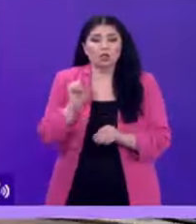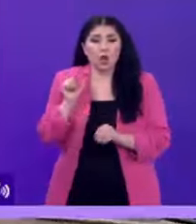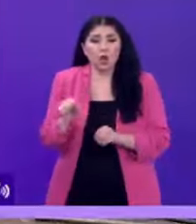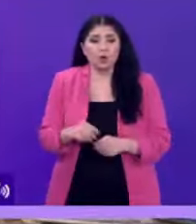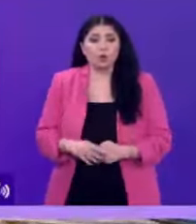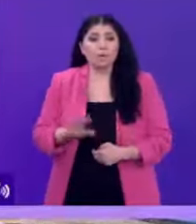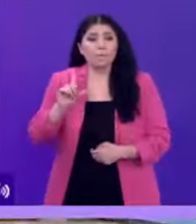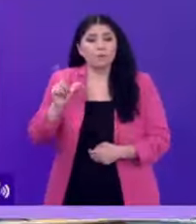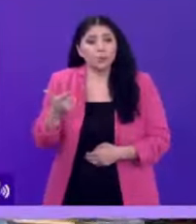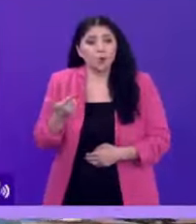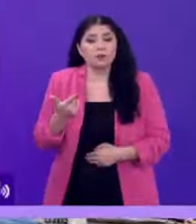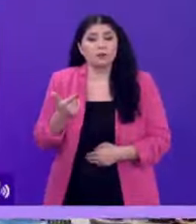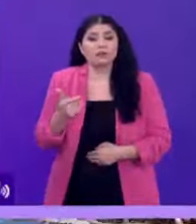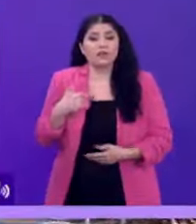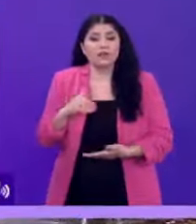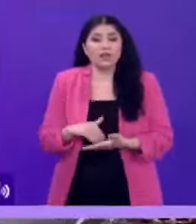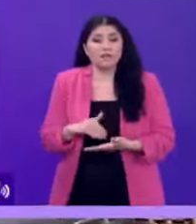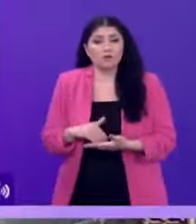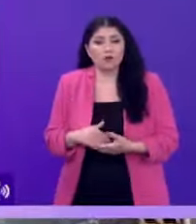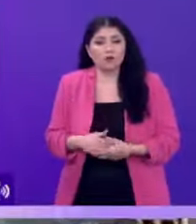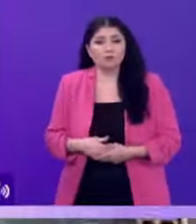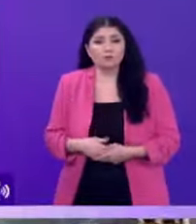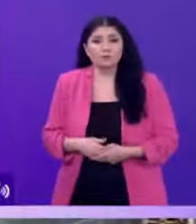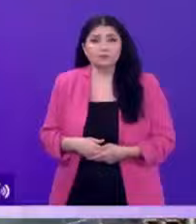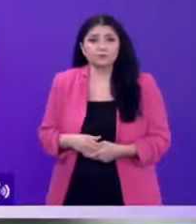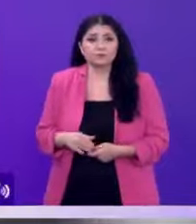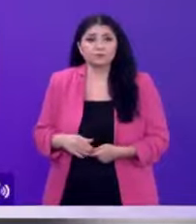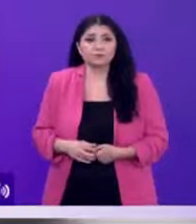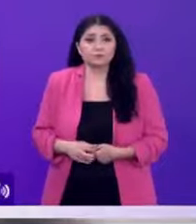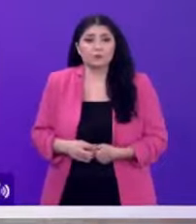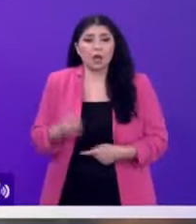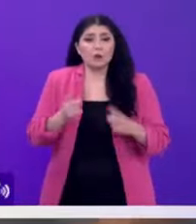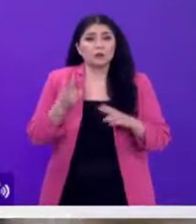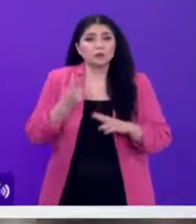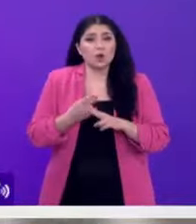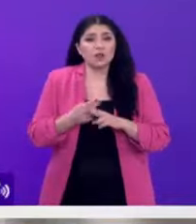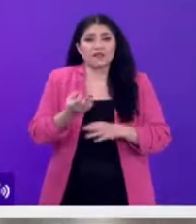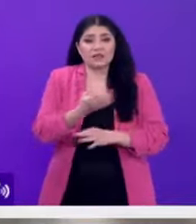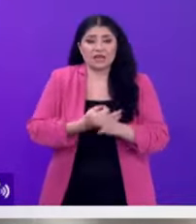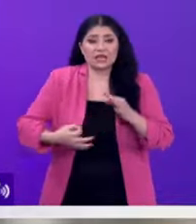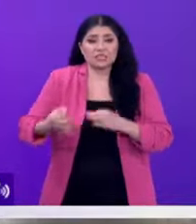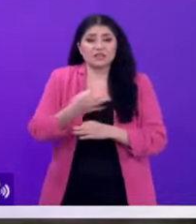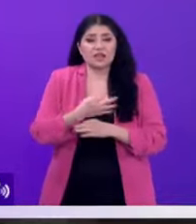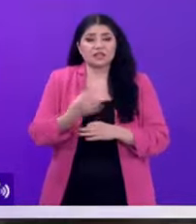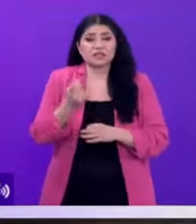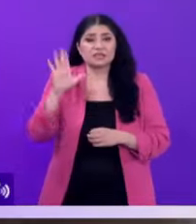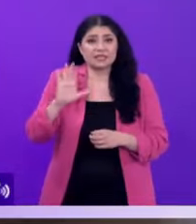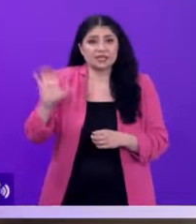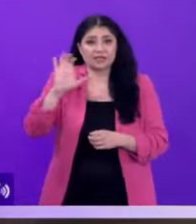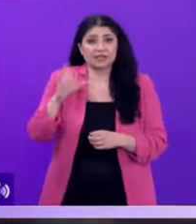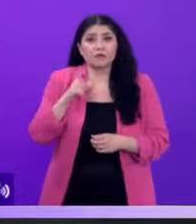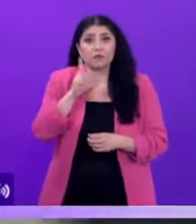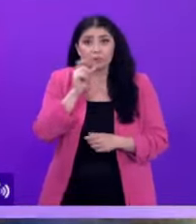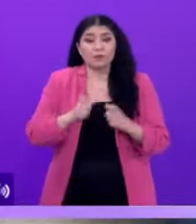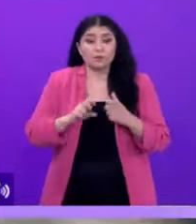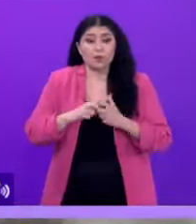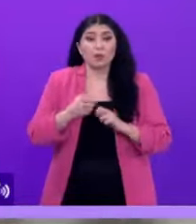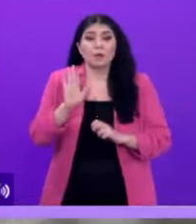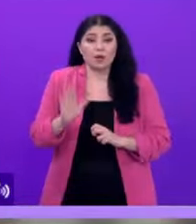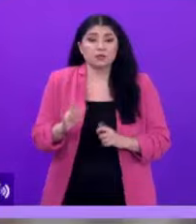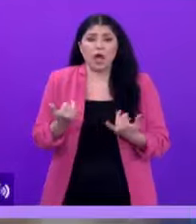ar putea fi nevoie sau va fi luată în calcul și varianta în care anumiți pacienți să fie transferați în străinătate? Se pune această problemă? La